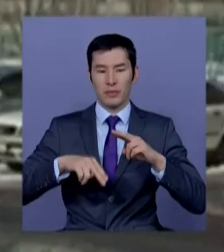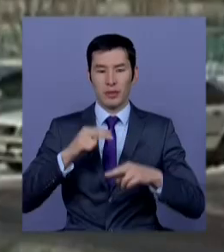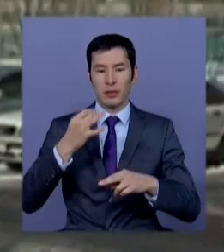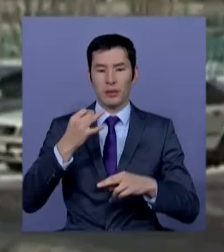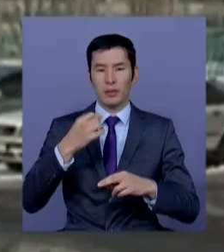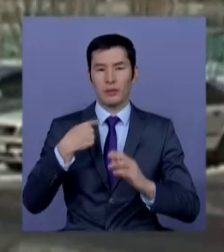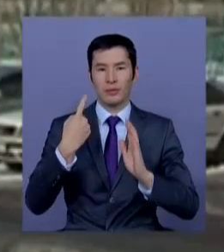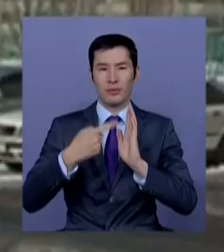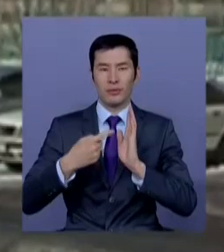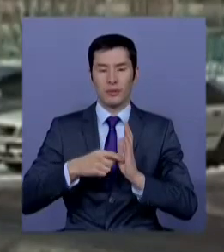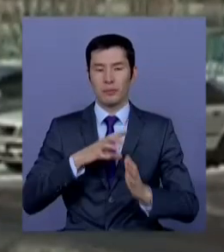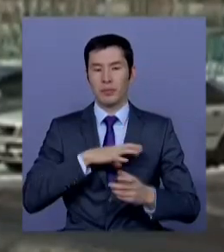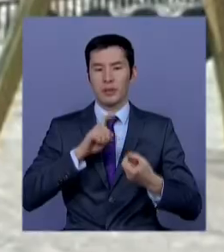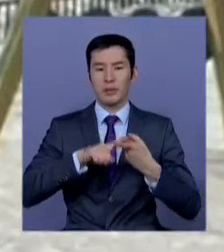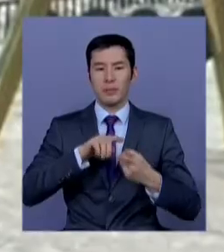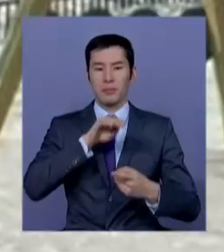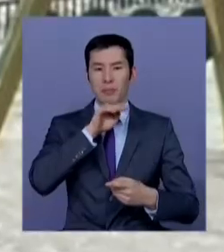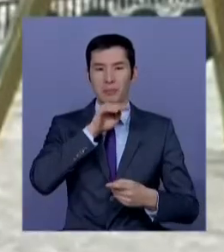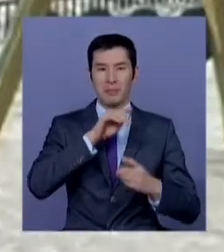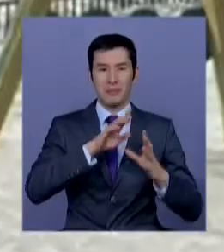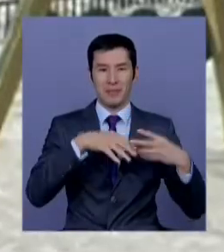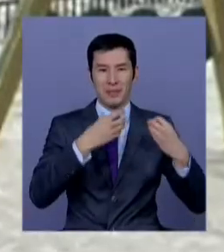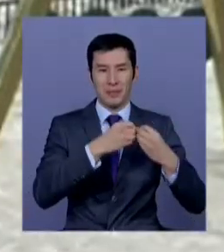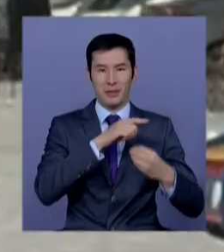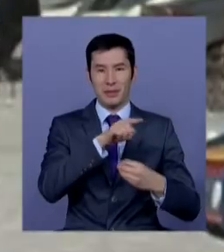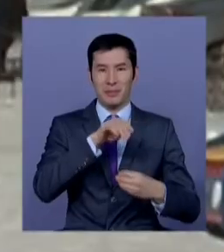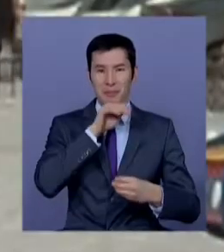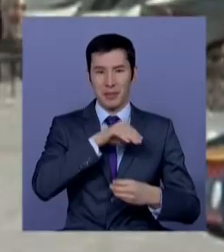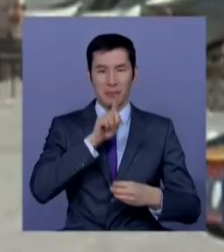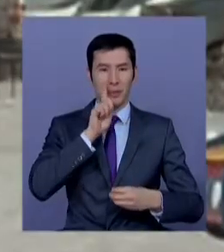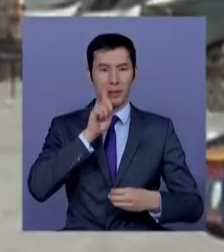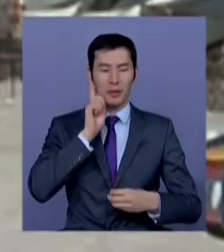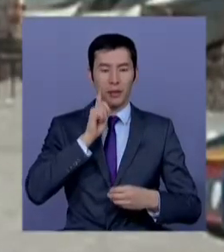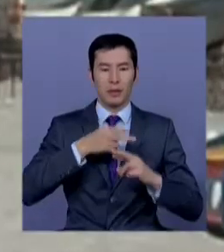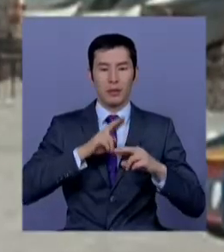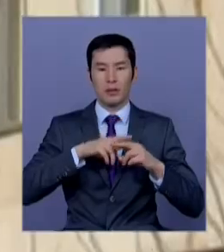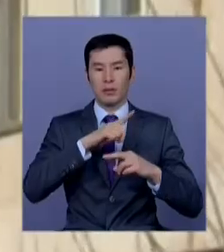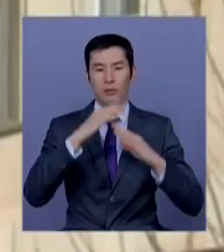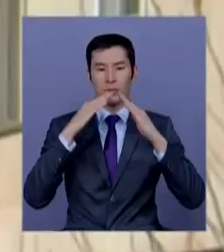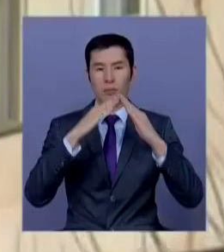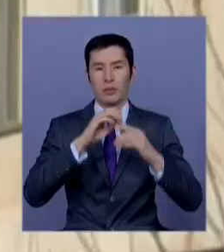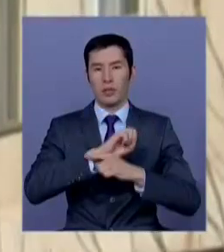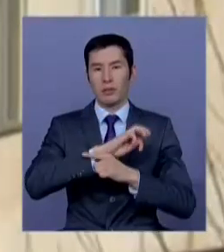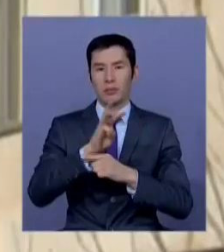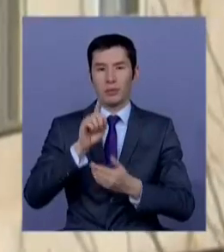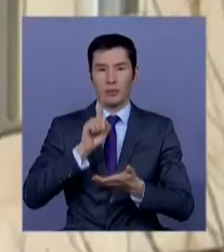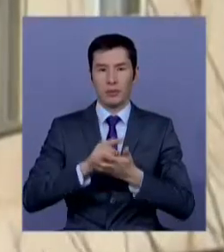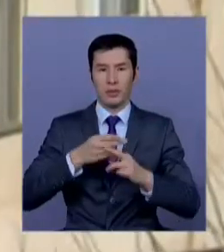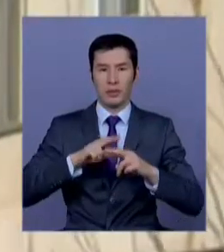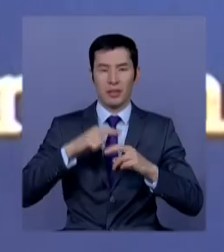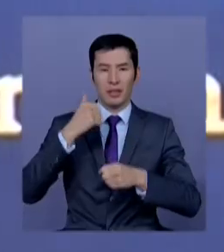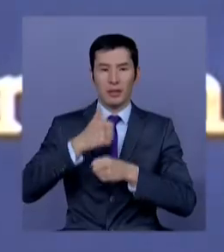сауал жұмыс істеп жатқан жас мамандарды баспанамен қамту мәселесі. Бақытжан Сағынтаев қалада мемлекет басшысының тапсырмасы белсенді түрде жүзеге асып жатқанын